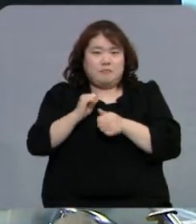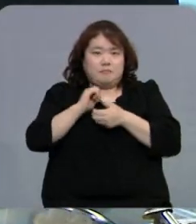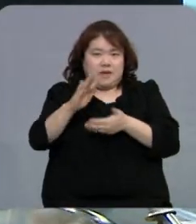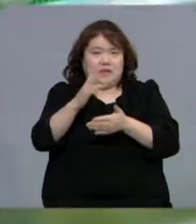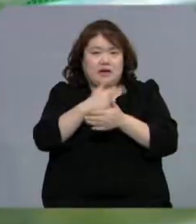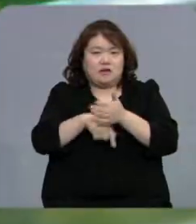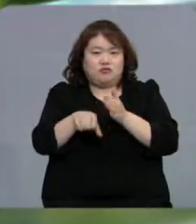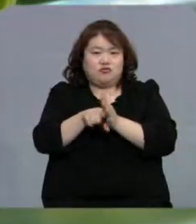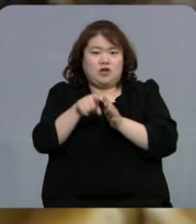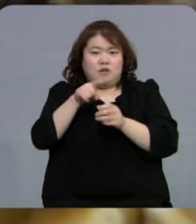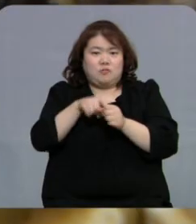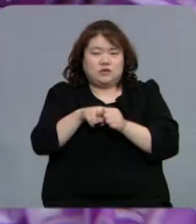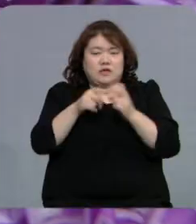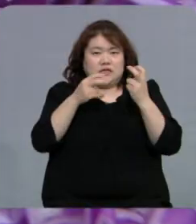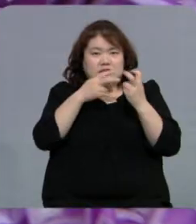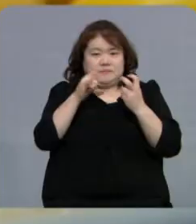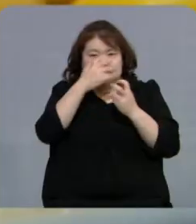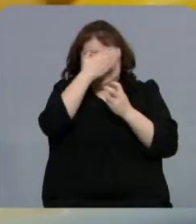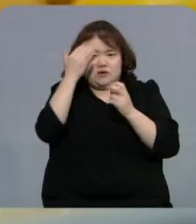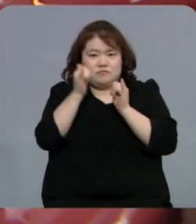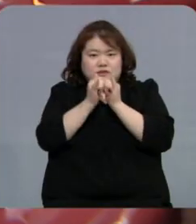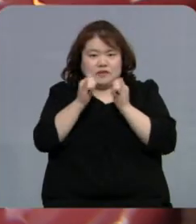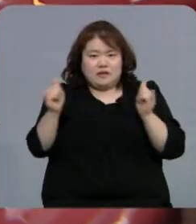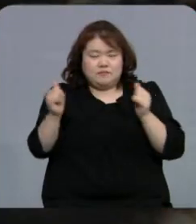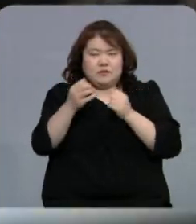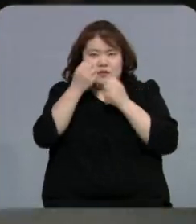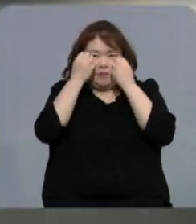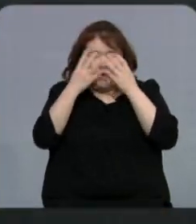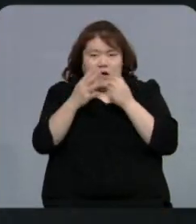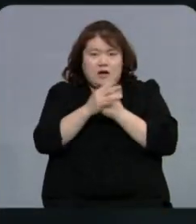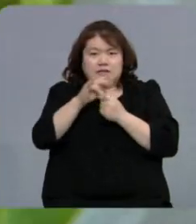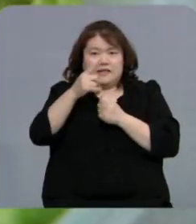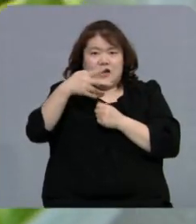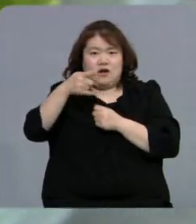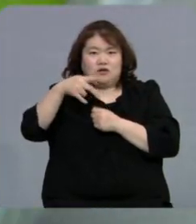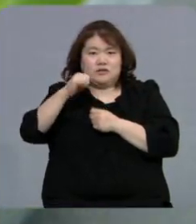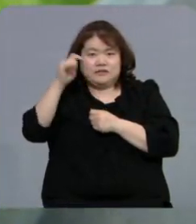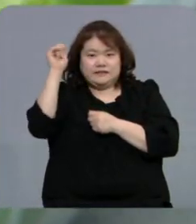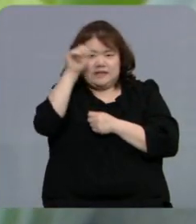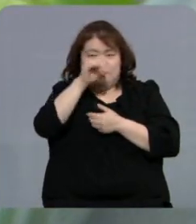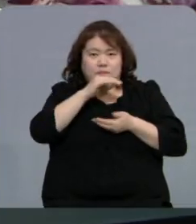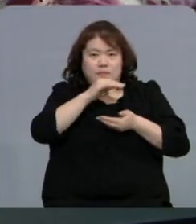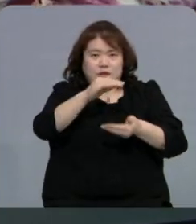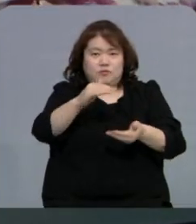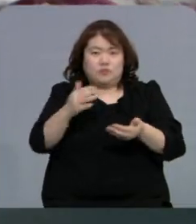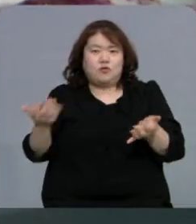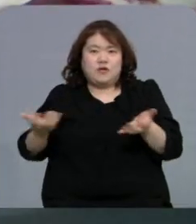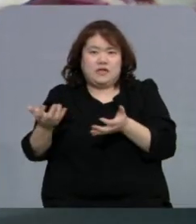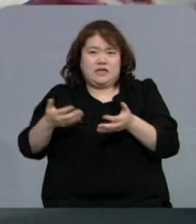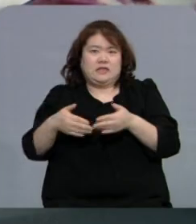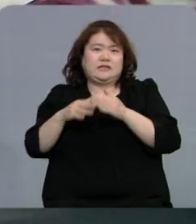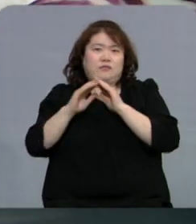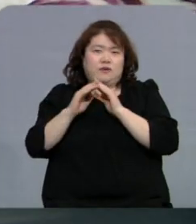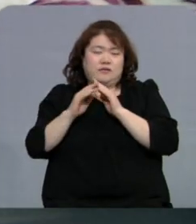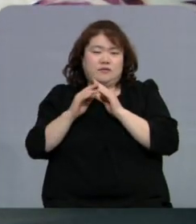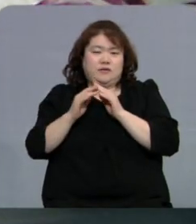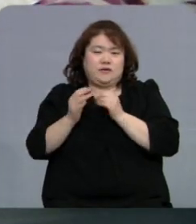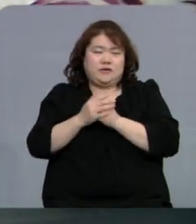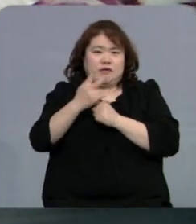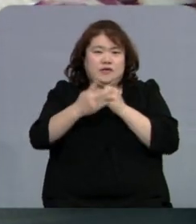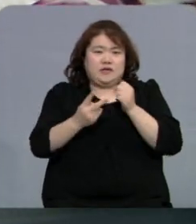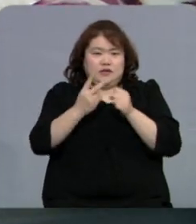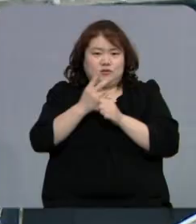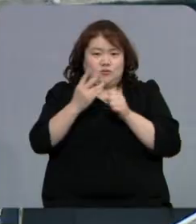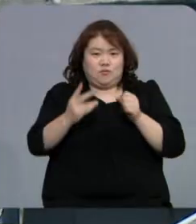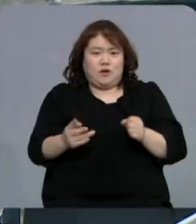위해서입니다. 20대 젊은이들이 신선한 샐러드 새벽 배송을 기치로 창업에 뛰어들었습니다. 두 해 만에